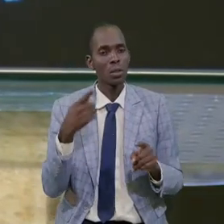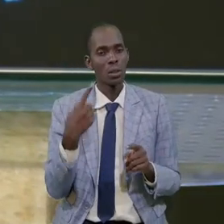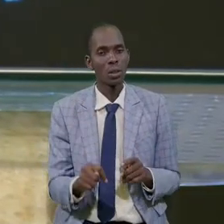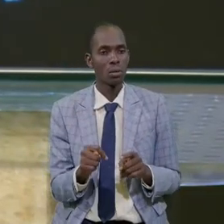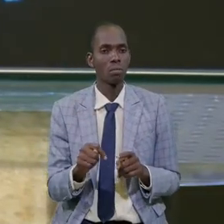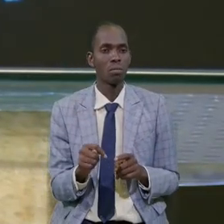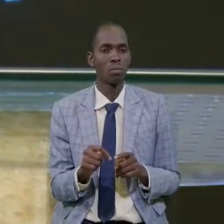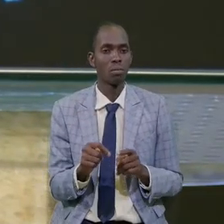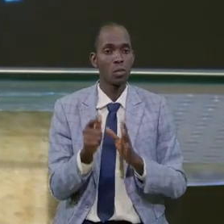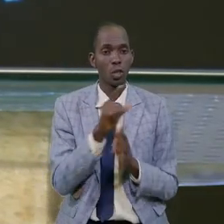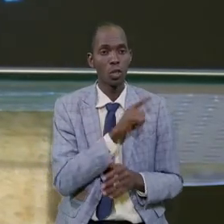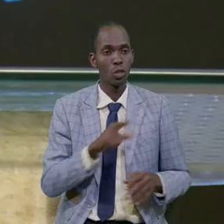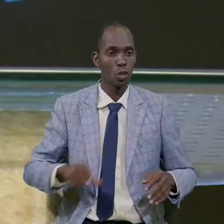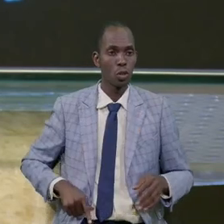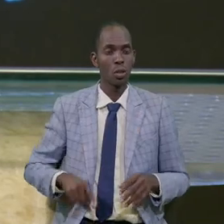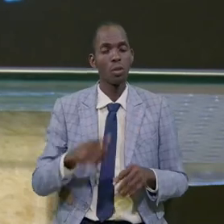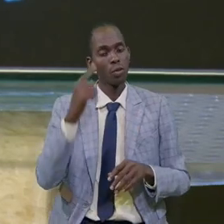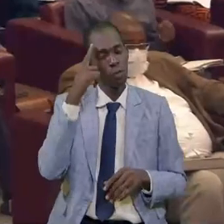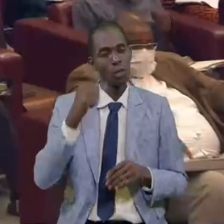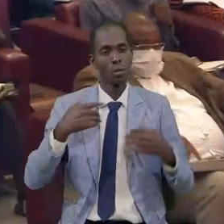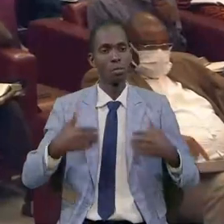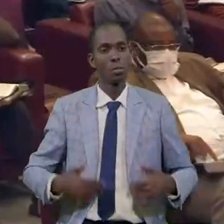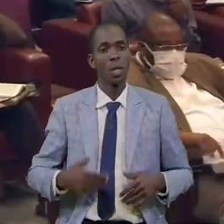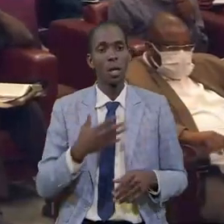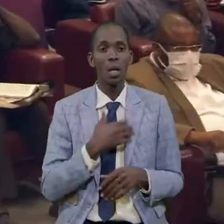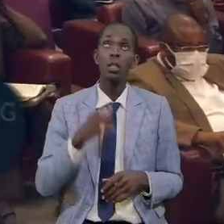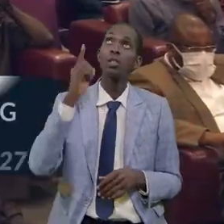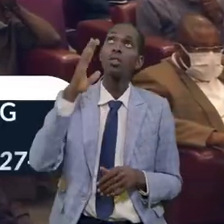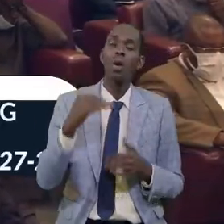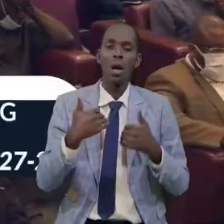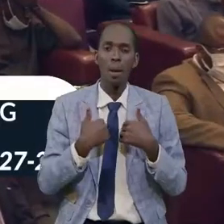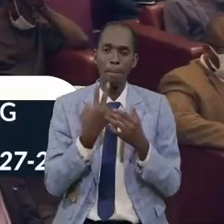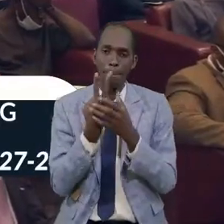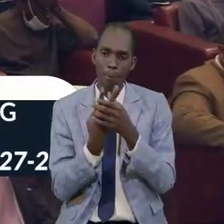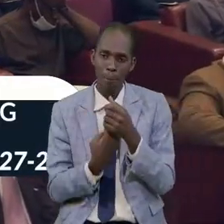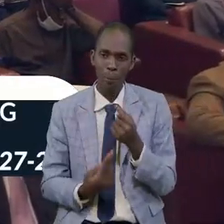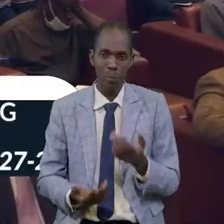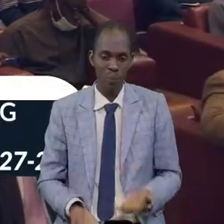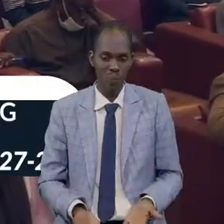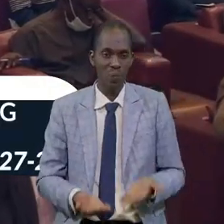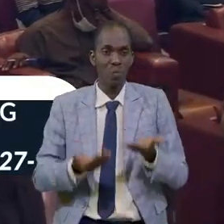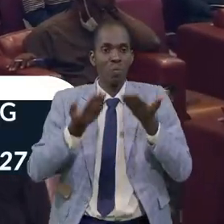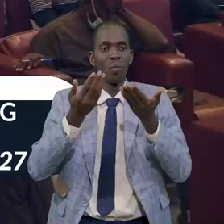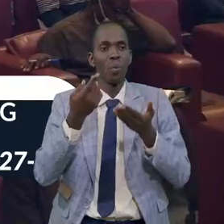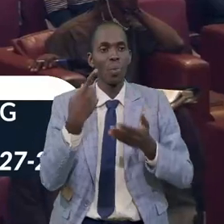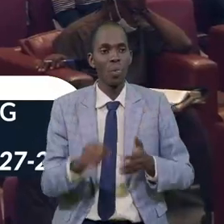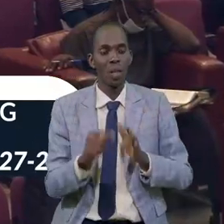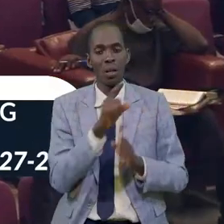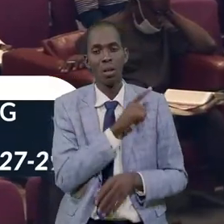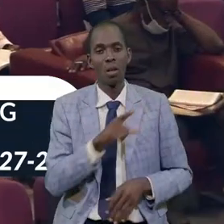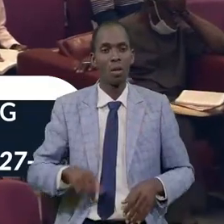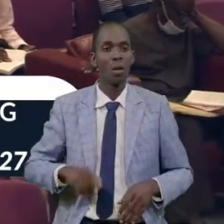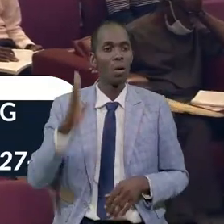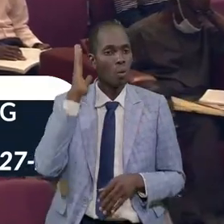corps. 14 dit, et Dieu qui a ressuscité le Seigneur